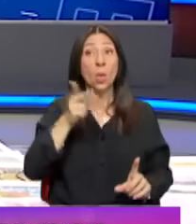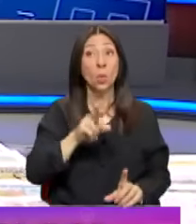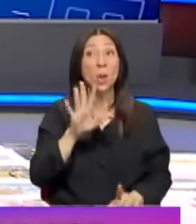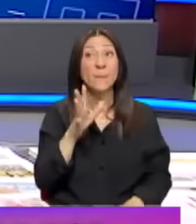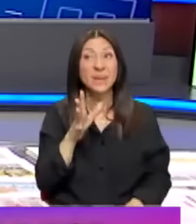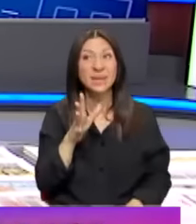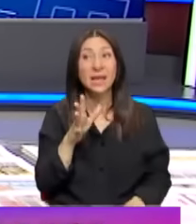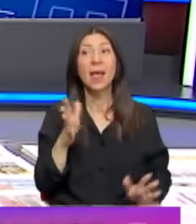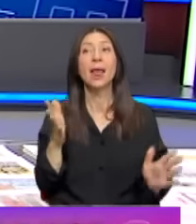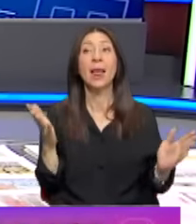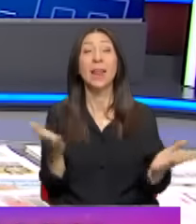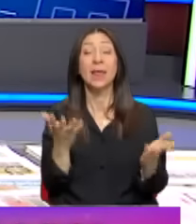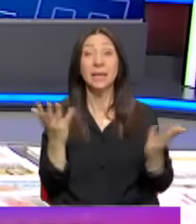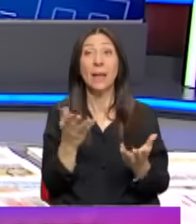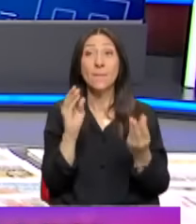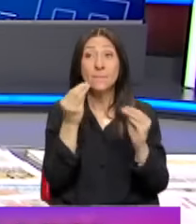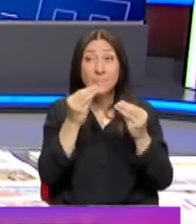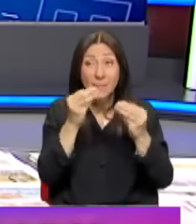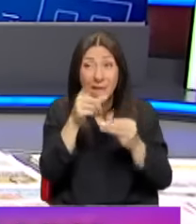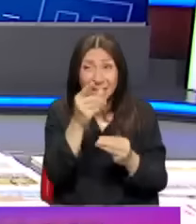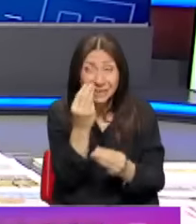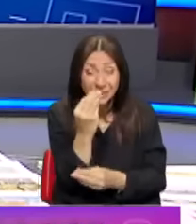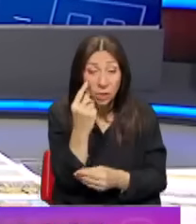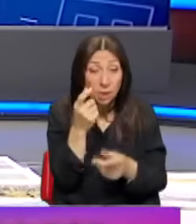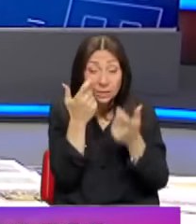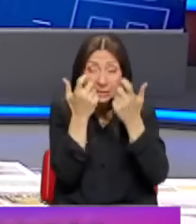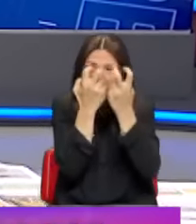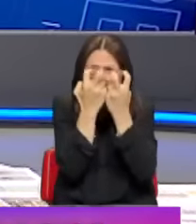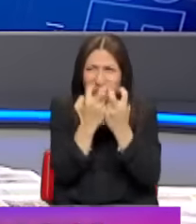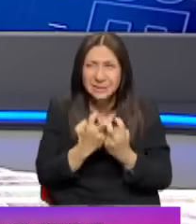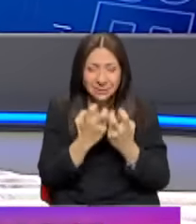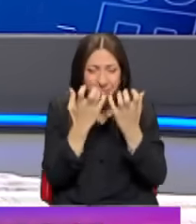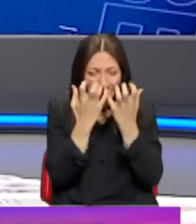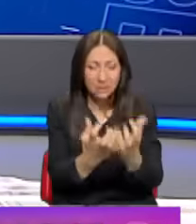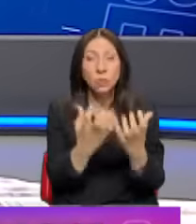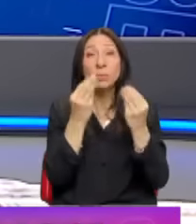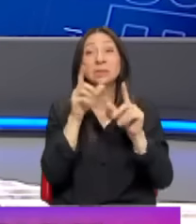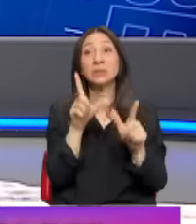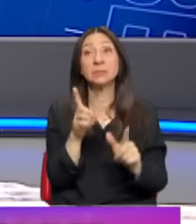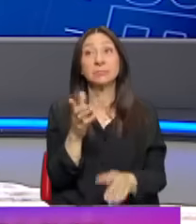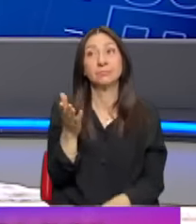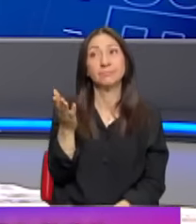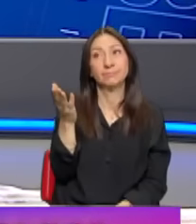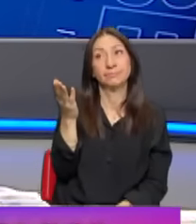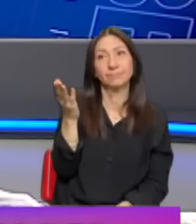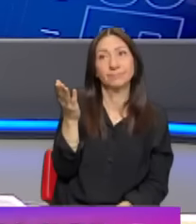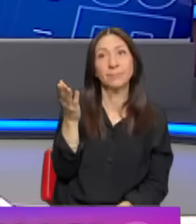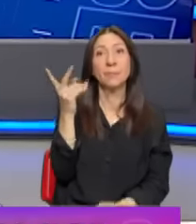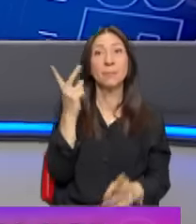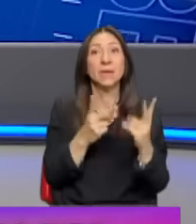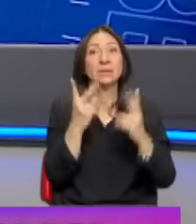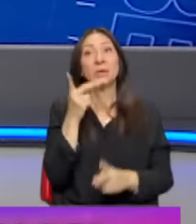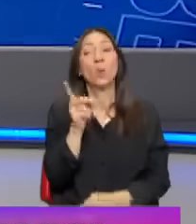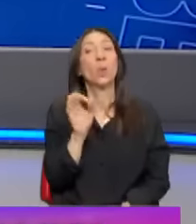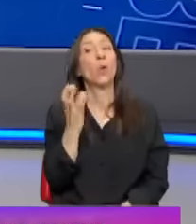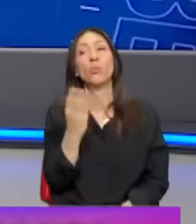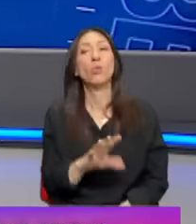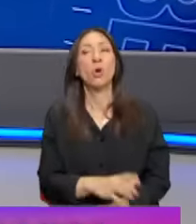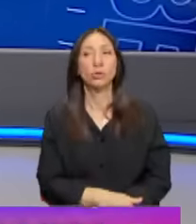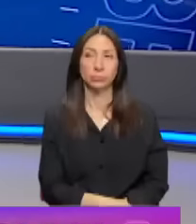alabilir. Hele ki bebeklerinizi gözünüzden sakınmanız lazım ama işte bazen öyle olmuyor.